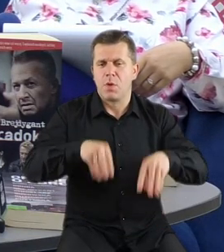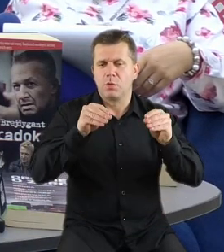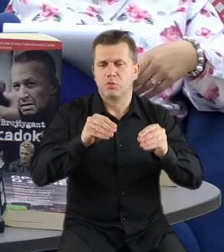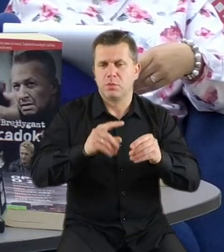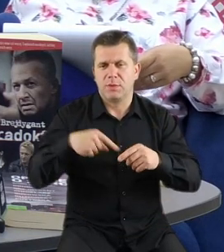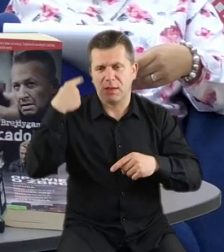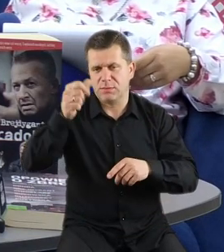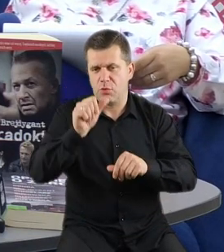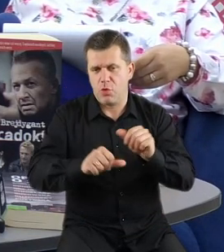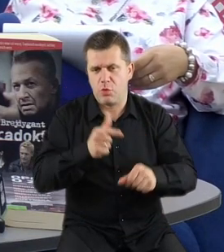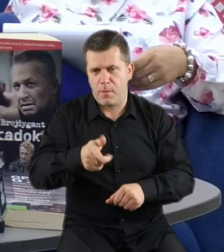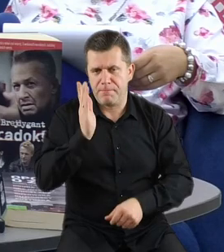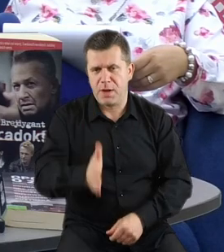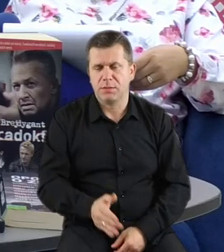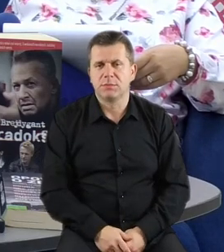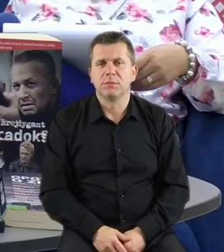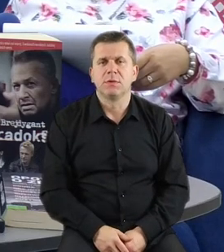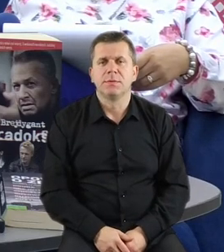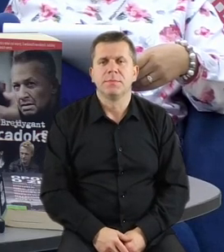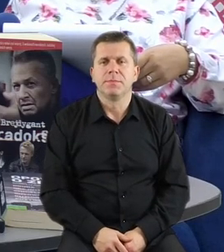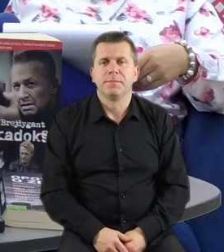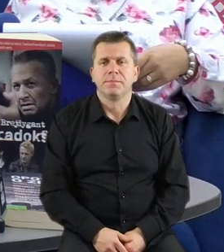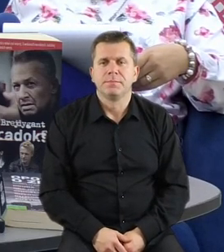przyszłego roku wejdzie. Jeśli chodzi o